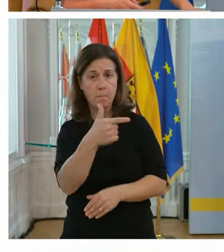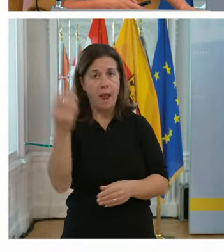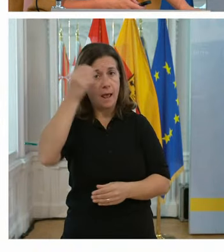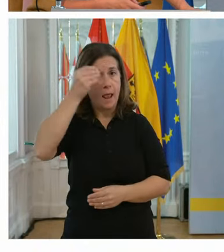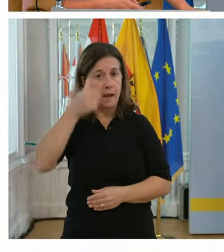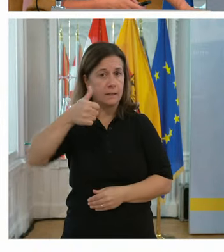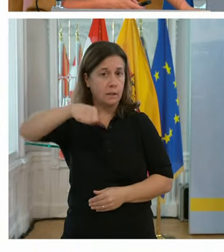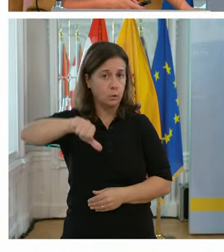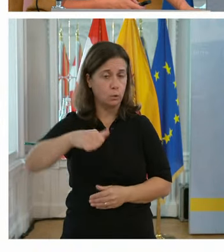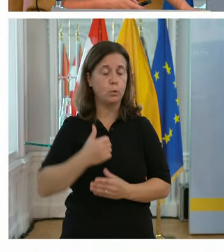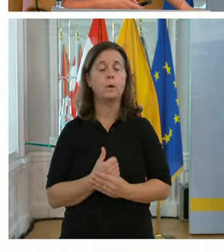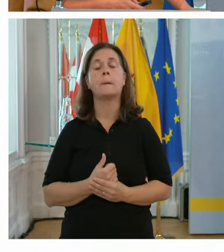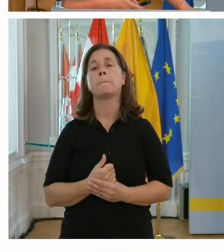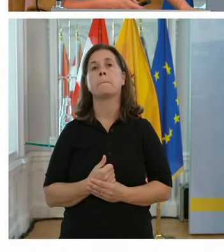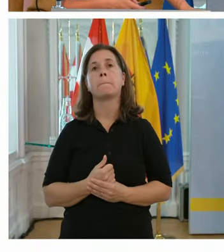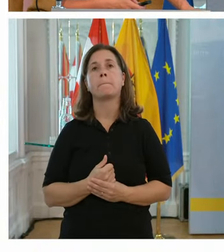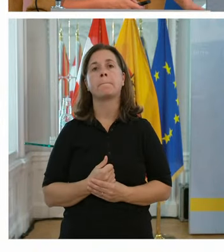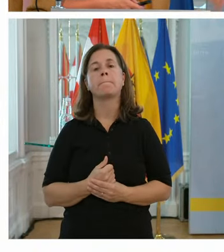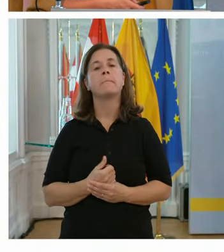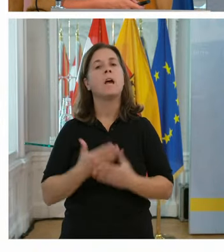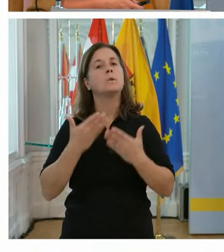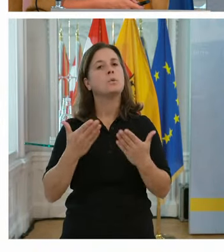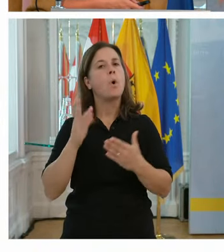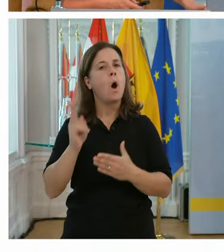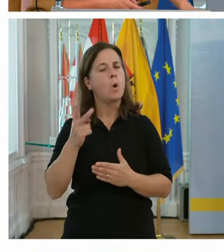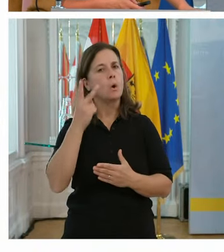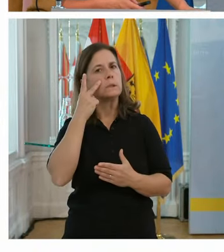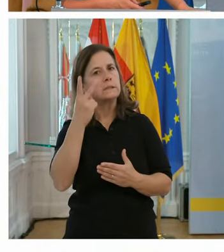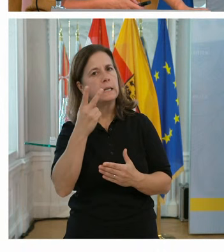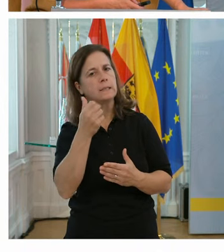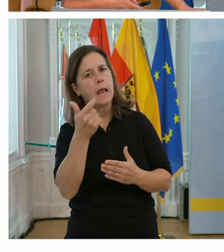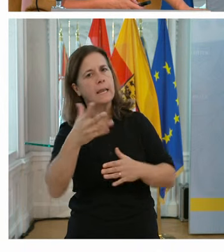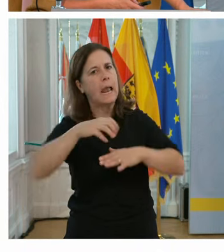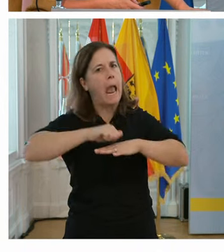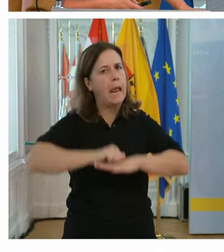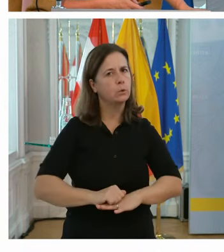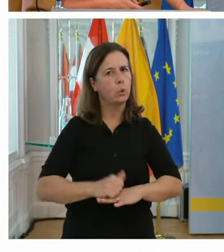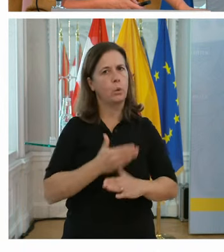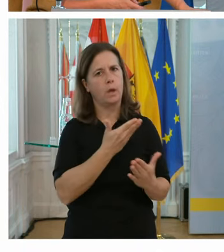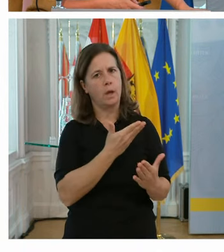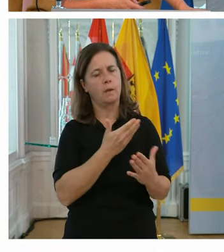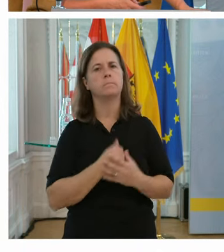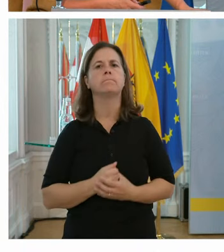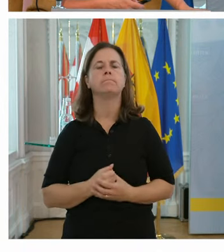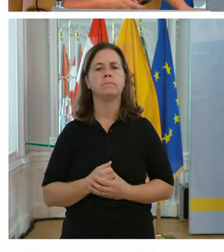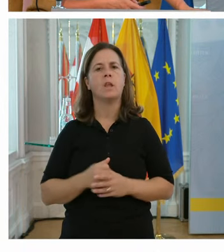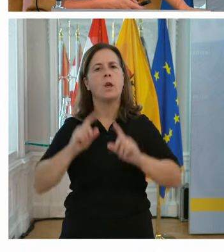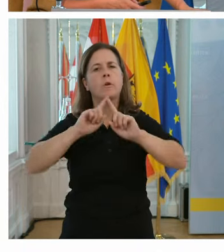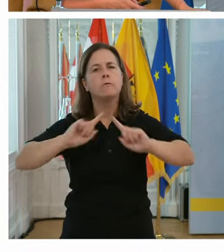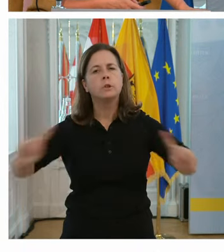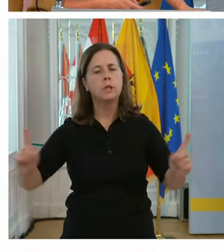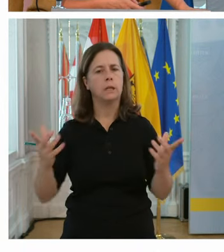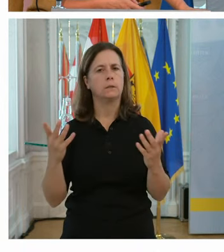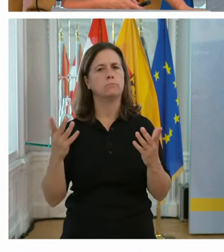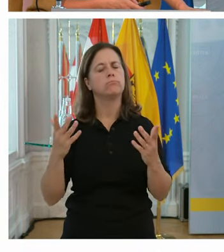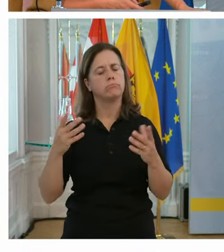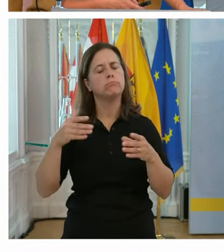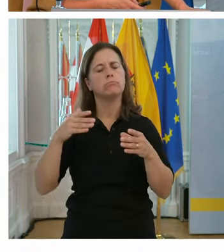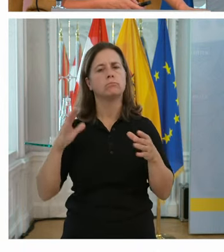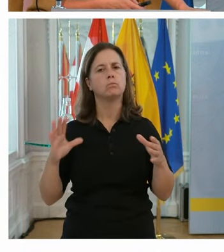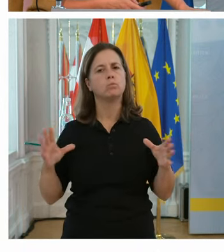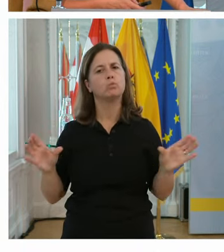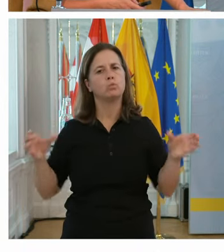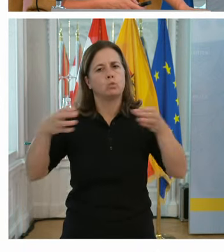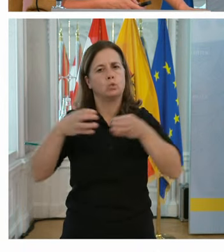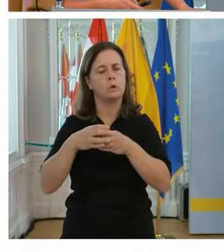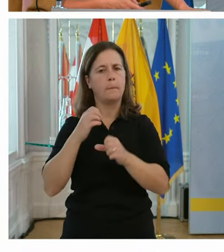Und so auch, Sie sehen hier einige Eindrücke in unterschiedlichster Art und Weise